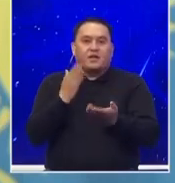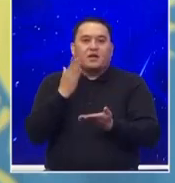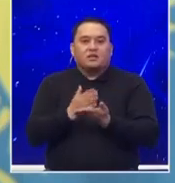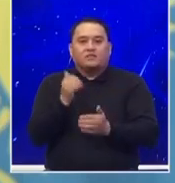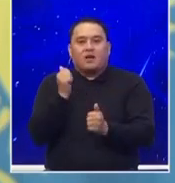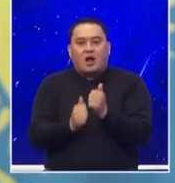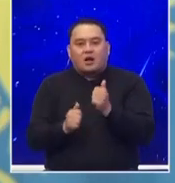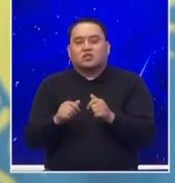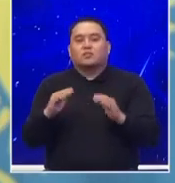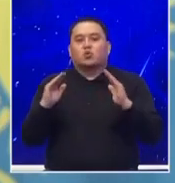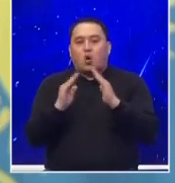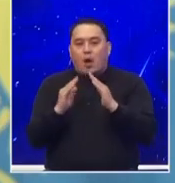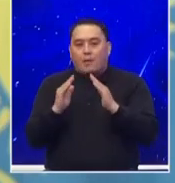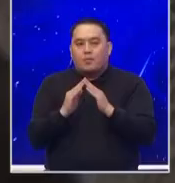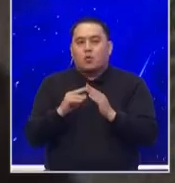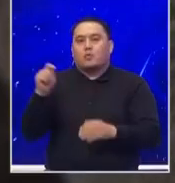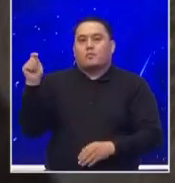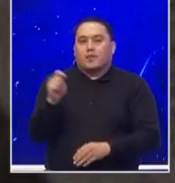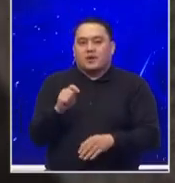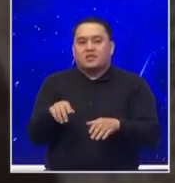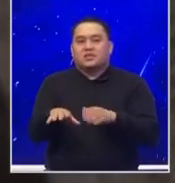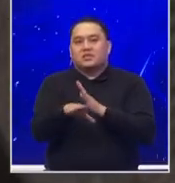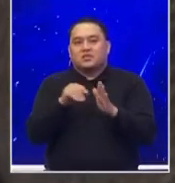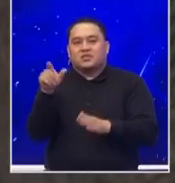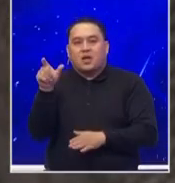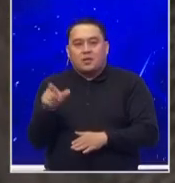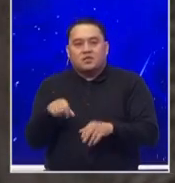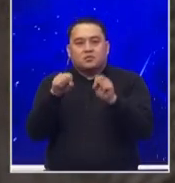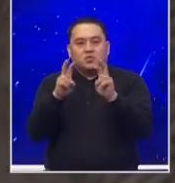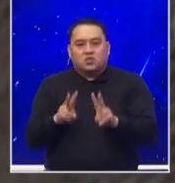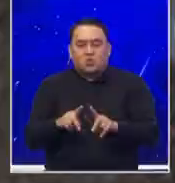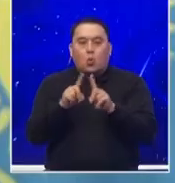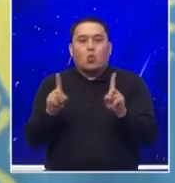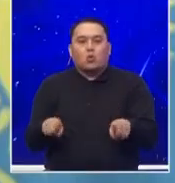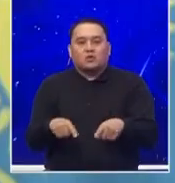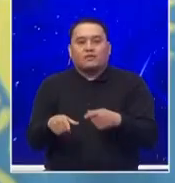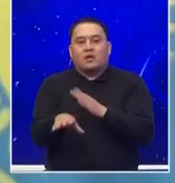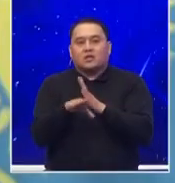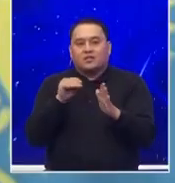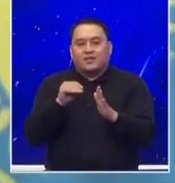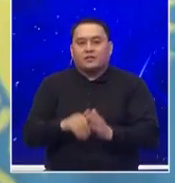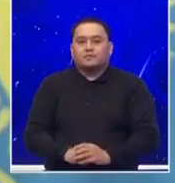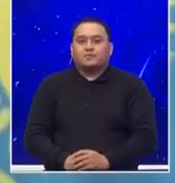в каждом подъезде. К жильцам прибудут члены избирательного участка со специальной урной для голосования.